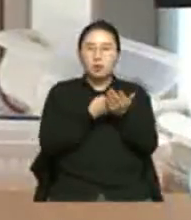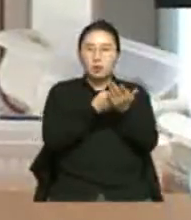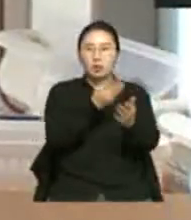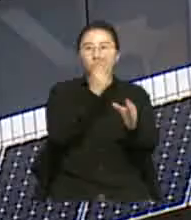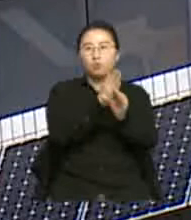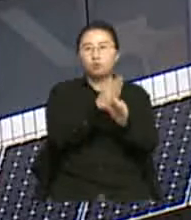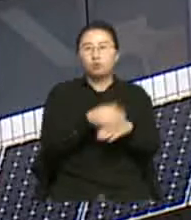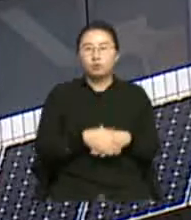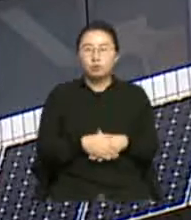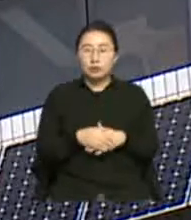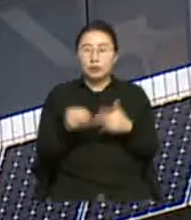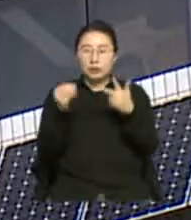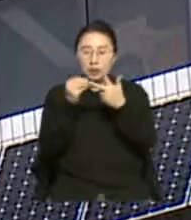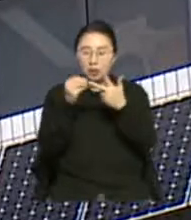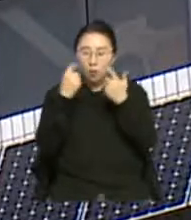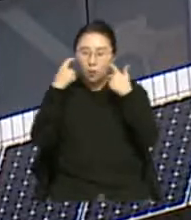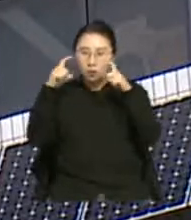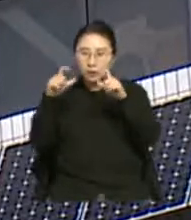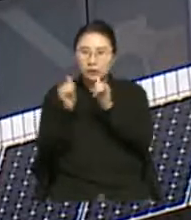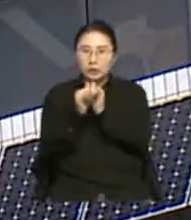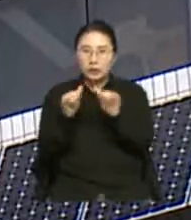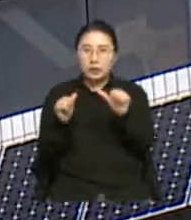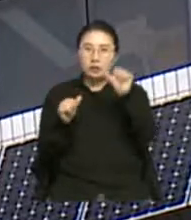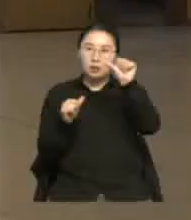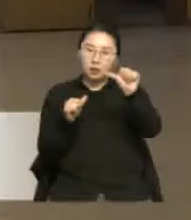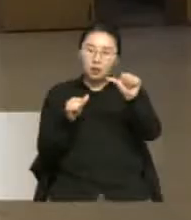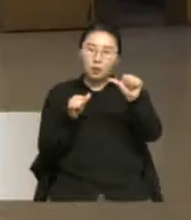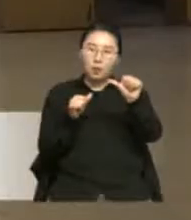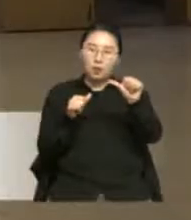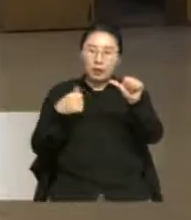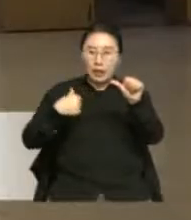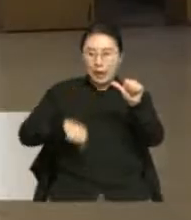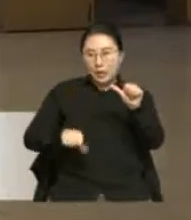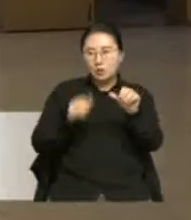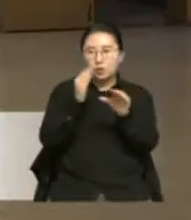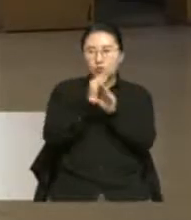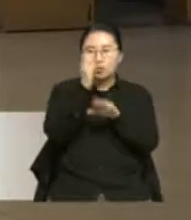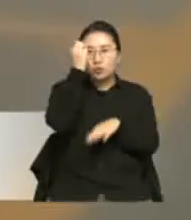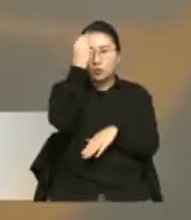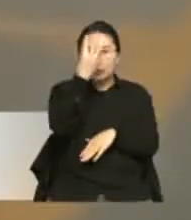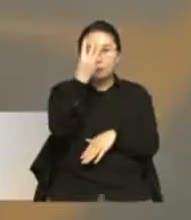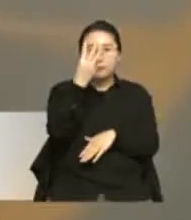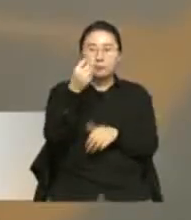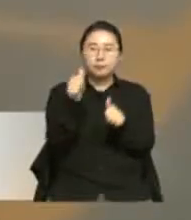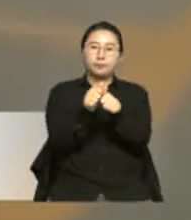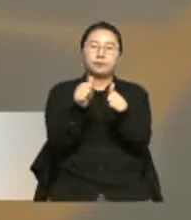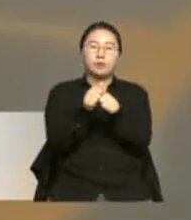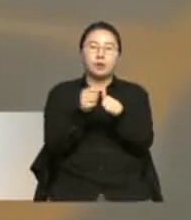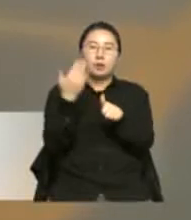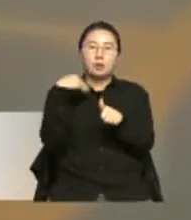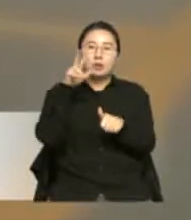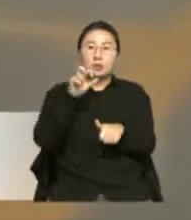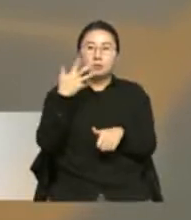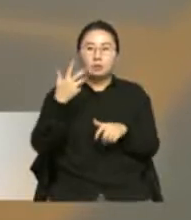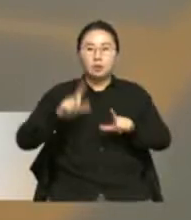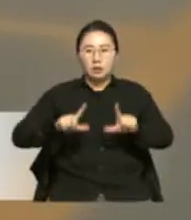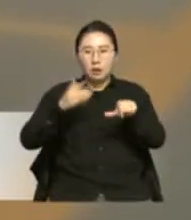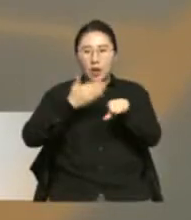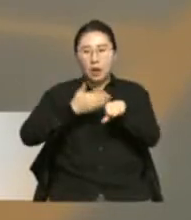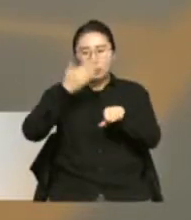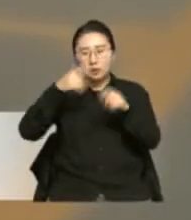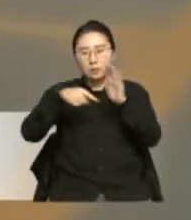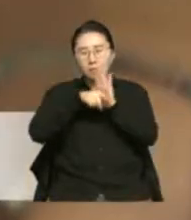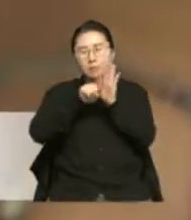중입니다 일곱번째 확진 자는 다섯번째 확진 자 의 아들인 중 3 남학생입니다 지난 28일 오후 9시